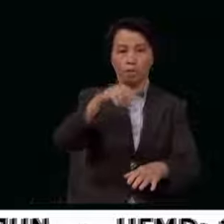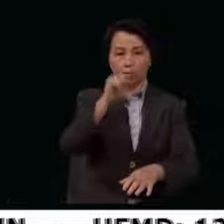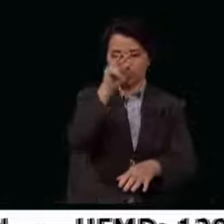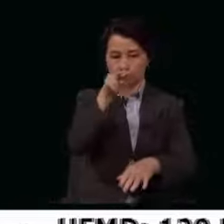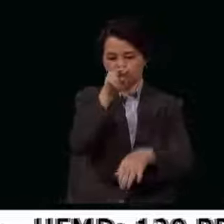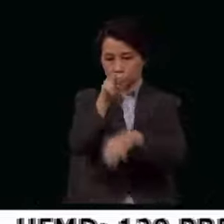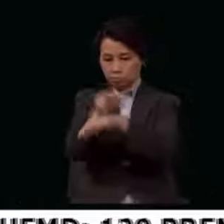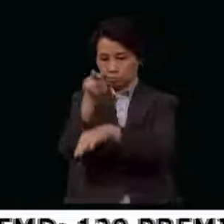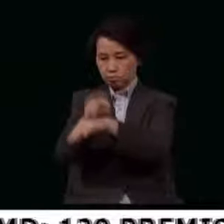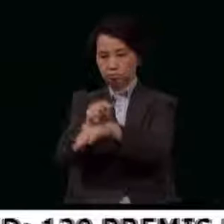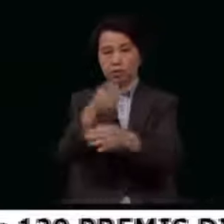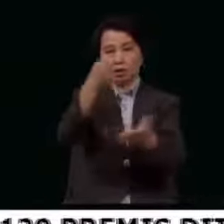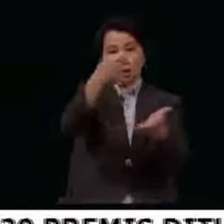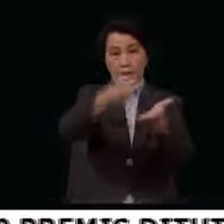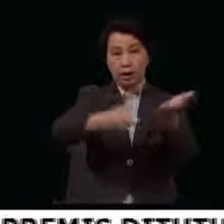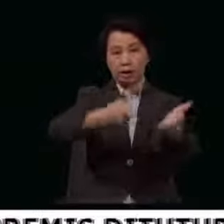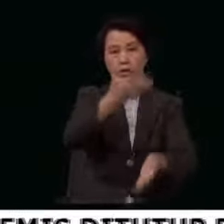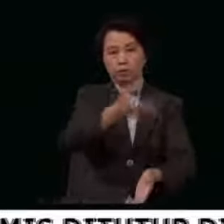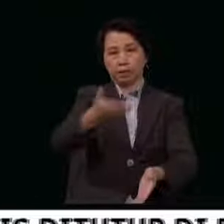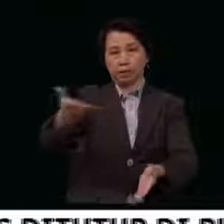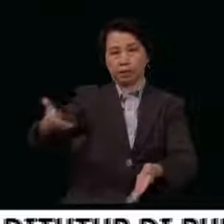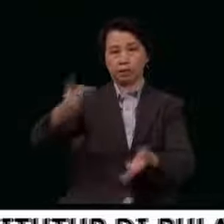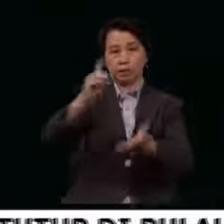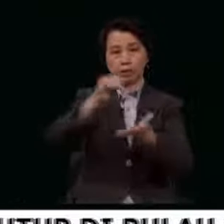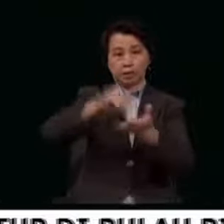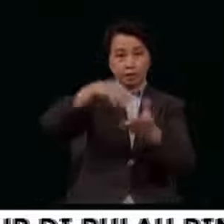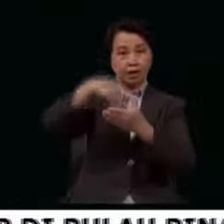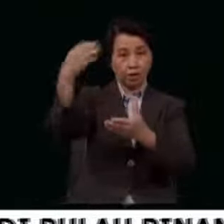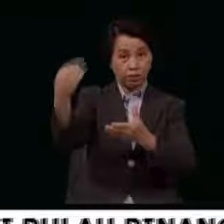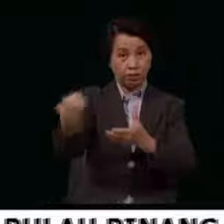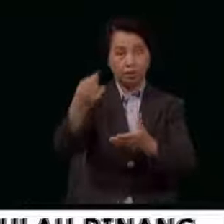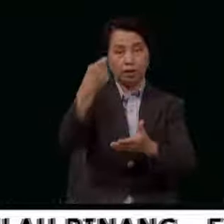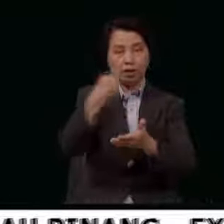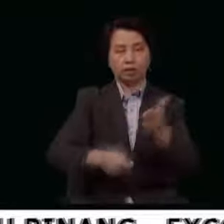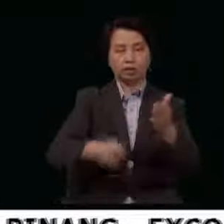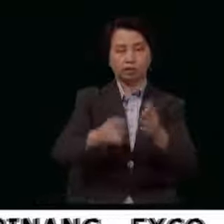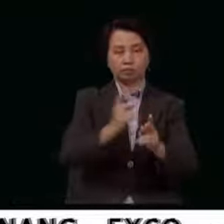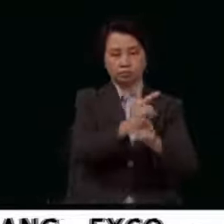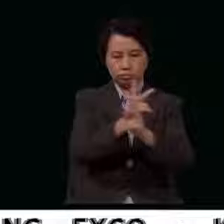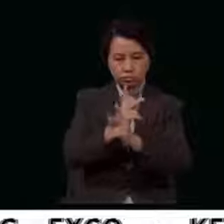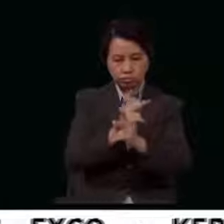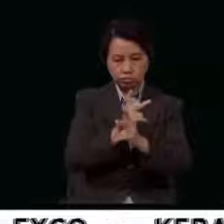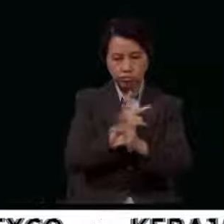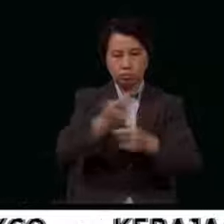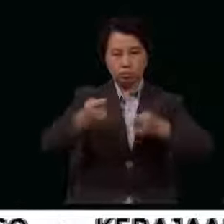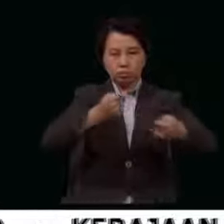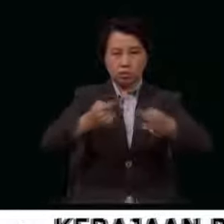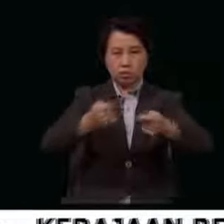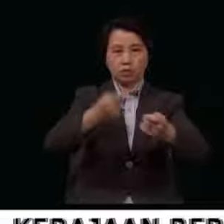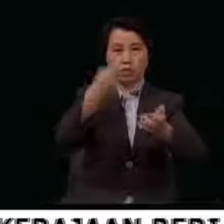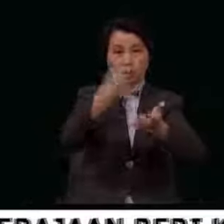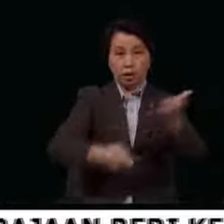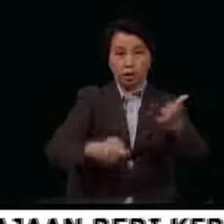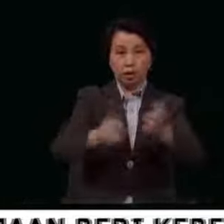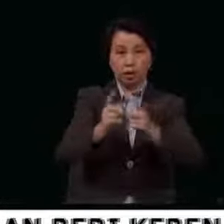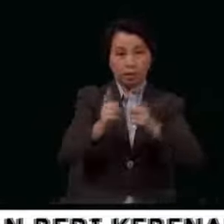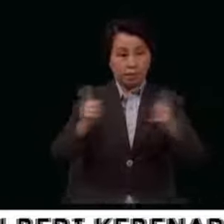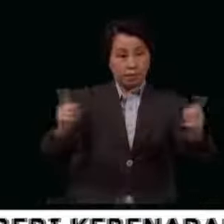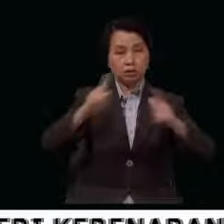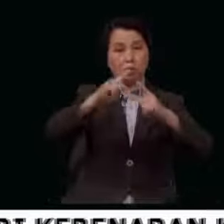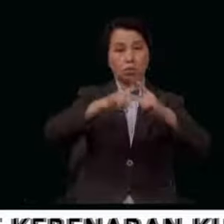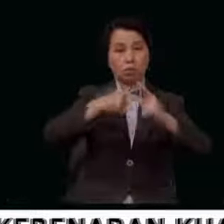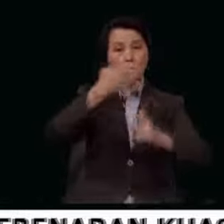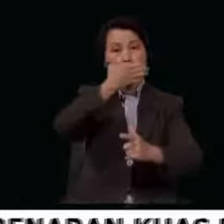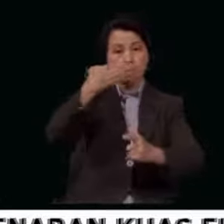kau pantau sepanjang Ramadan Iya betul kita telah logam.dia kita Panggil opsi containing dengan